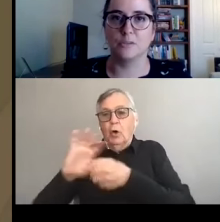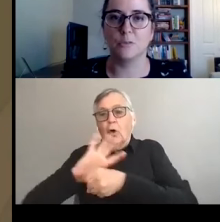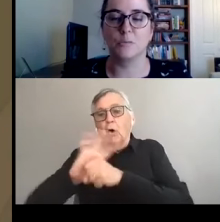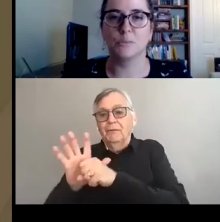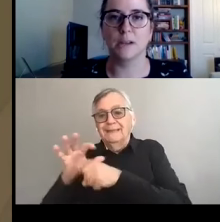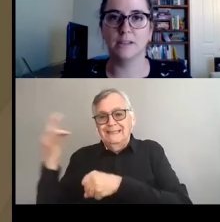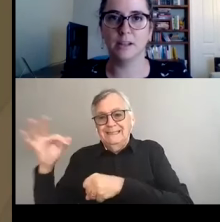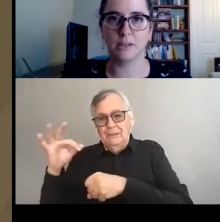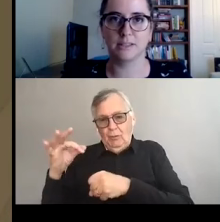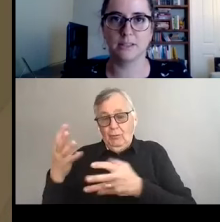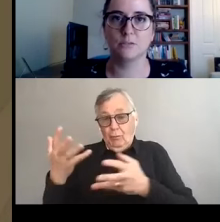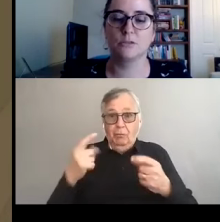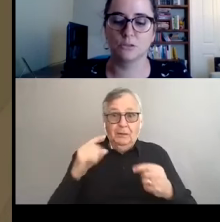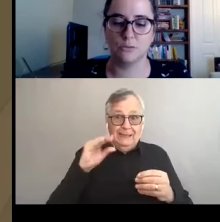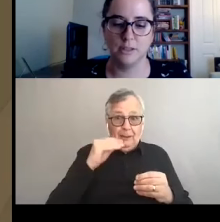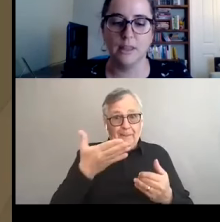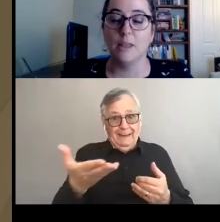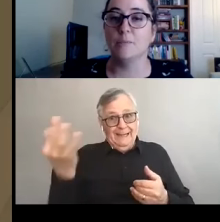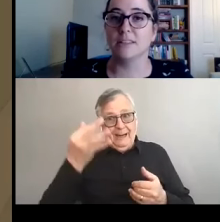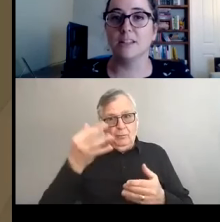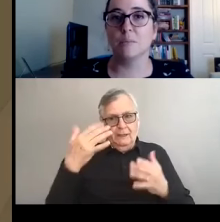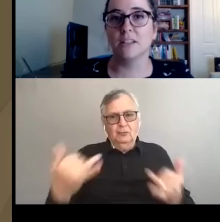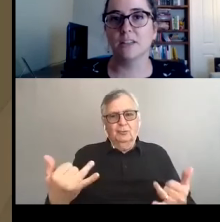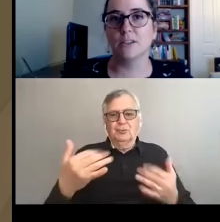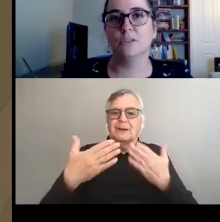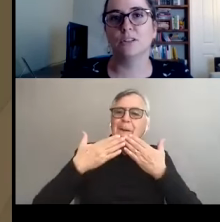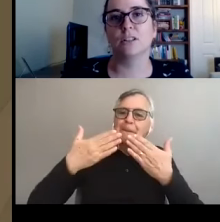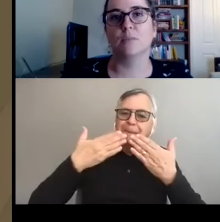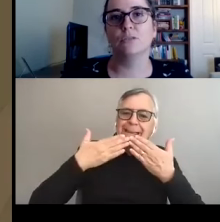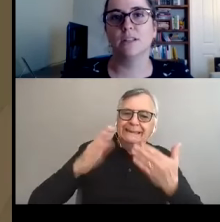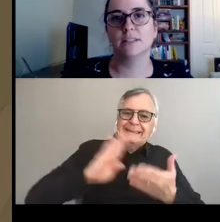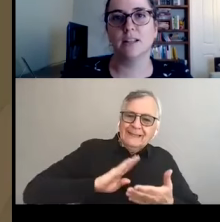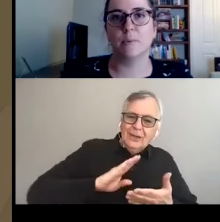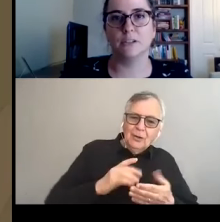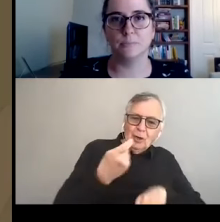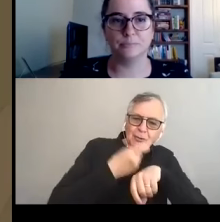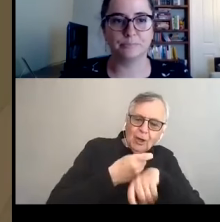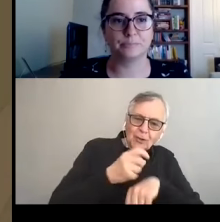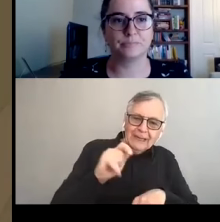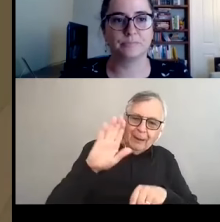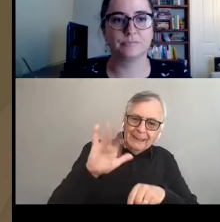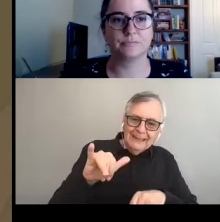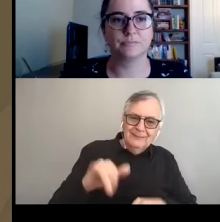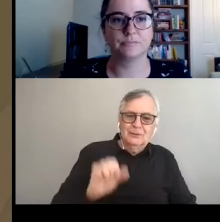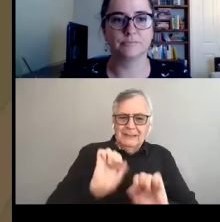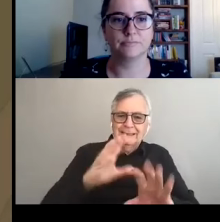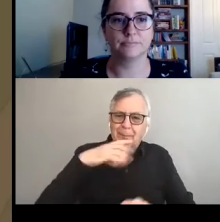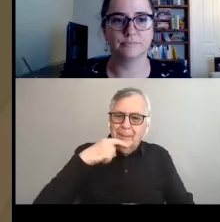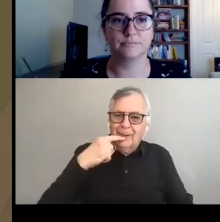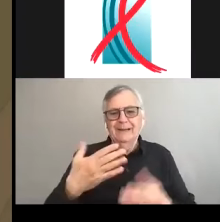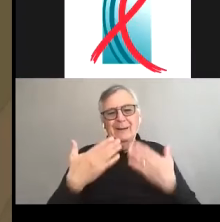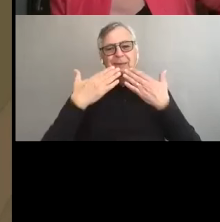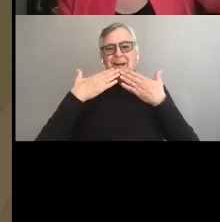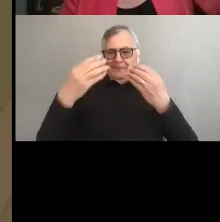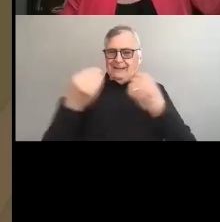en entendre un peu plus parler dans la présentation aujourd'hui. Merci énormément d'être avec nous, Dr. Tremblay. Je vous laisse la parole. Merci beaucoup pour